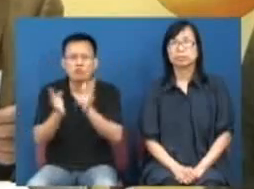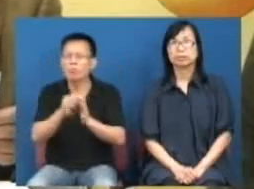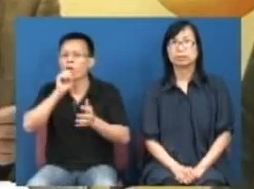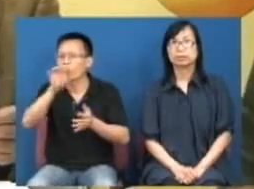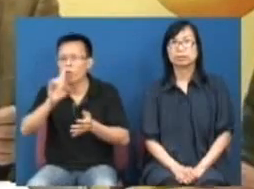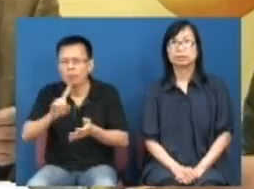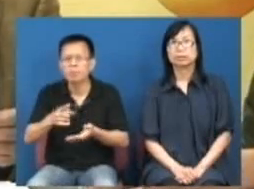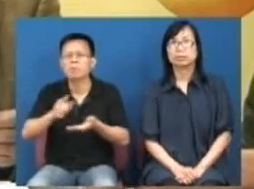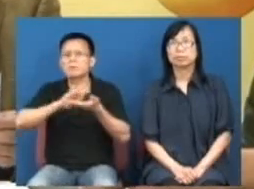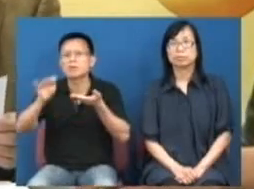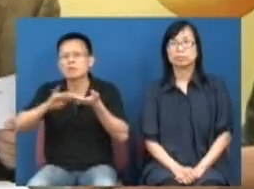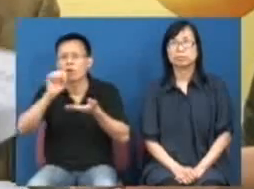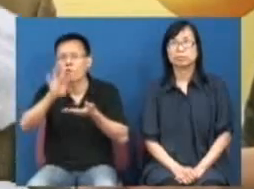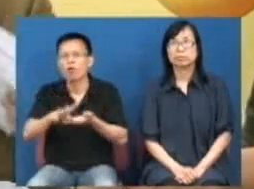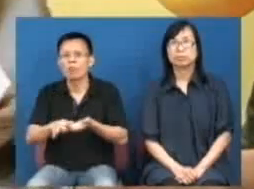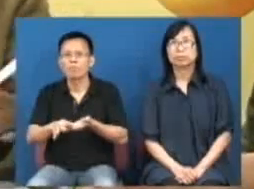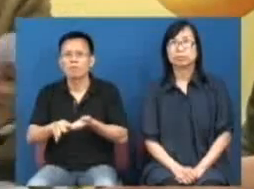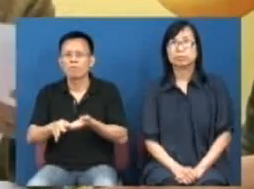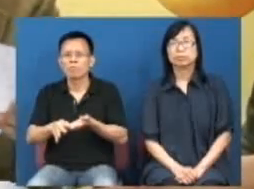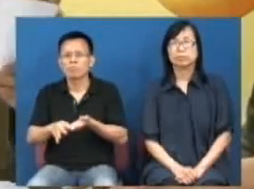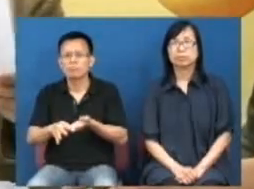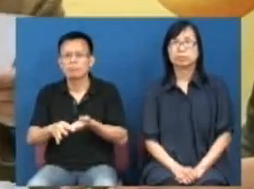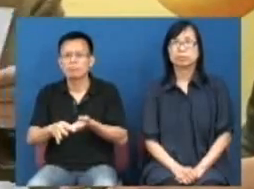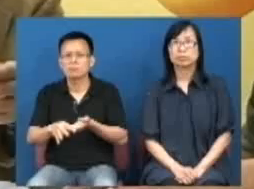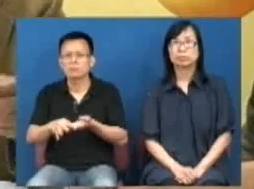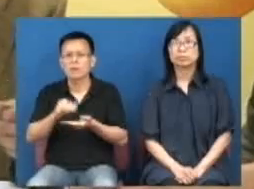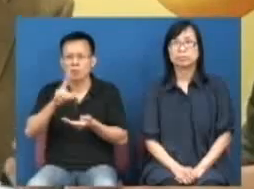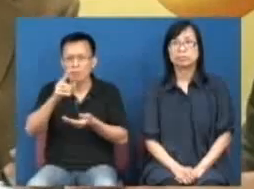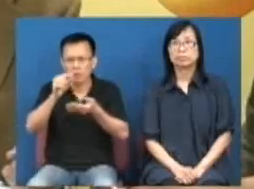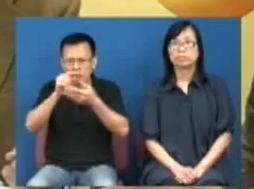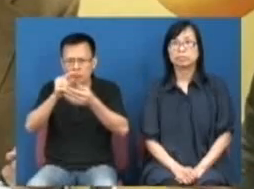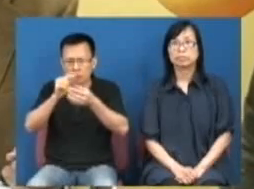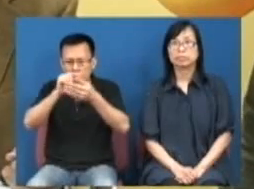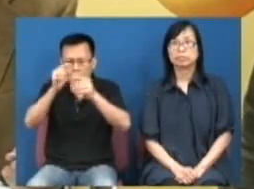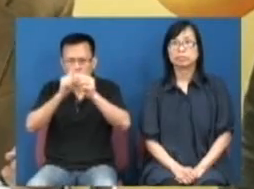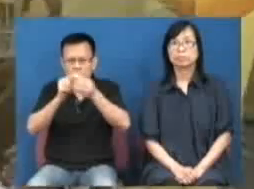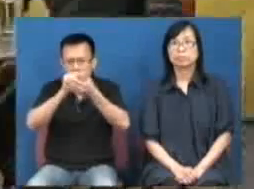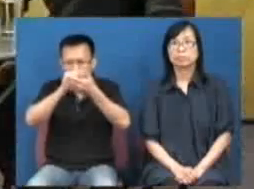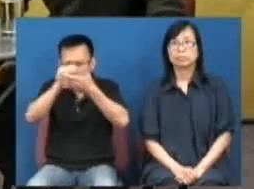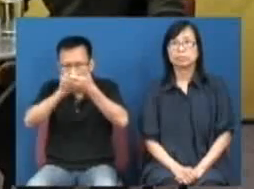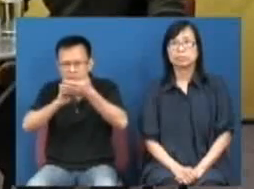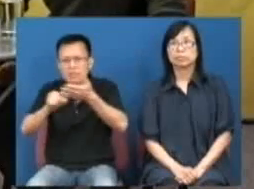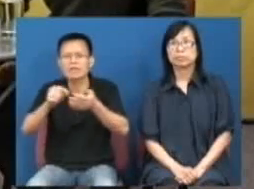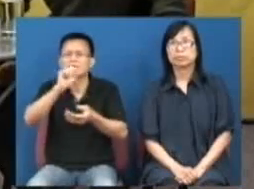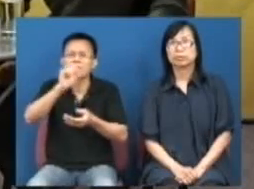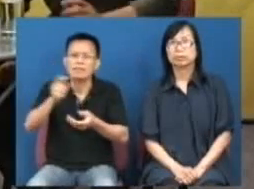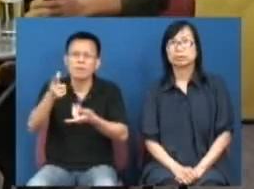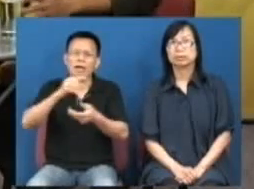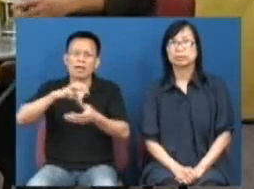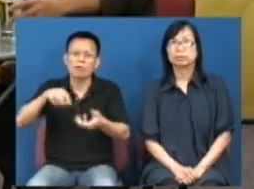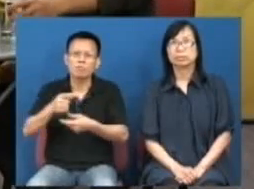真係咁都，如果你話咁咧，咁嘅文字都寫唔到嘅，你搞乜嘢公平選舉先得